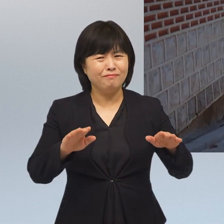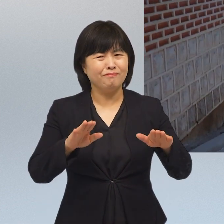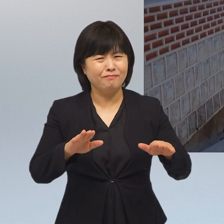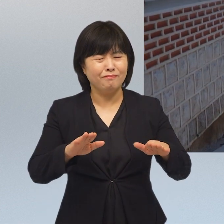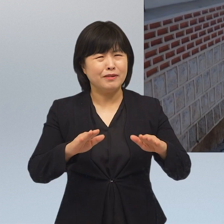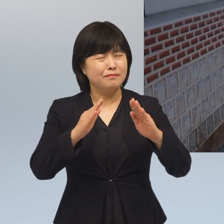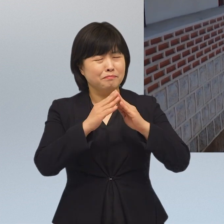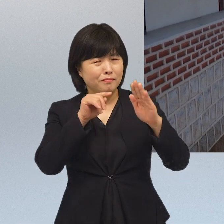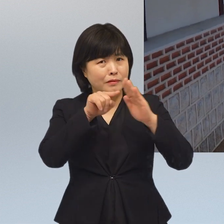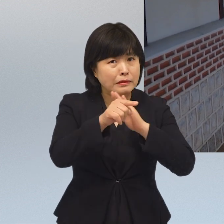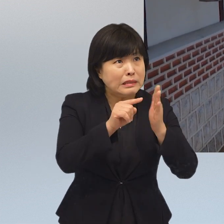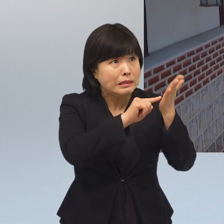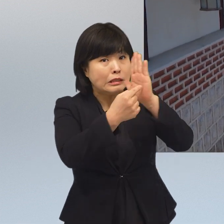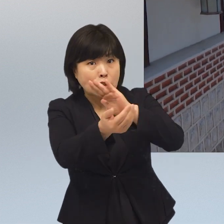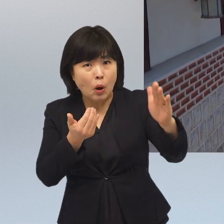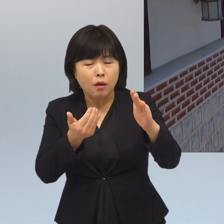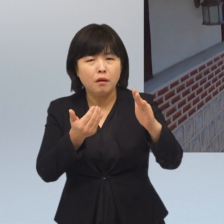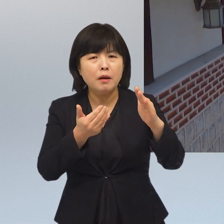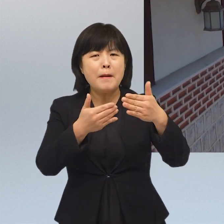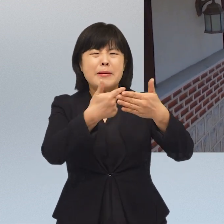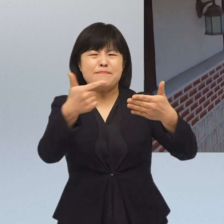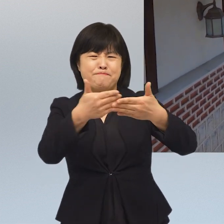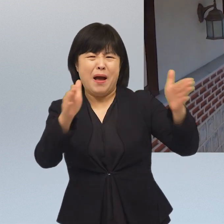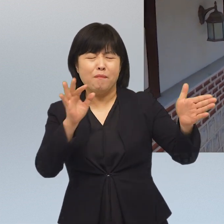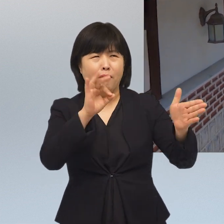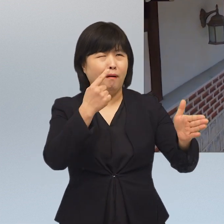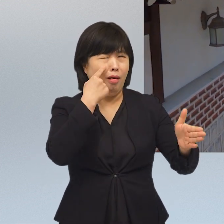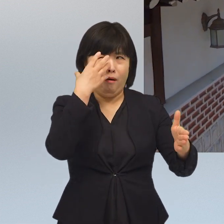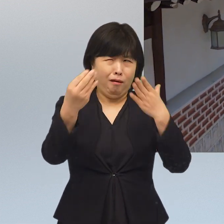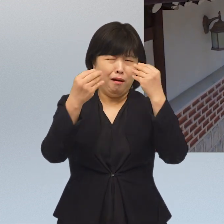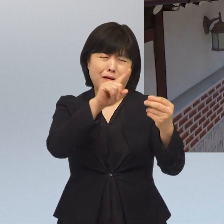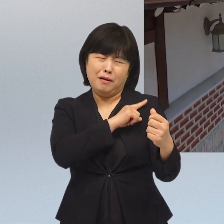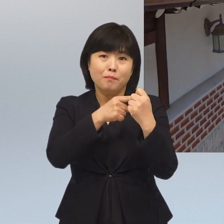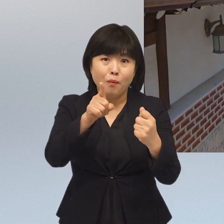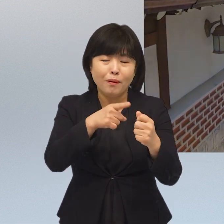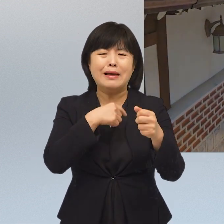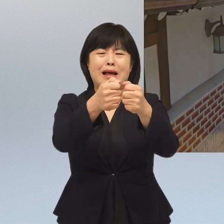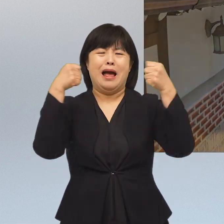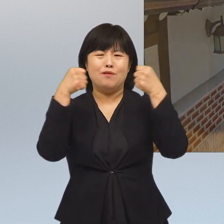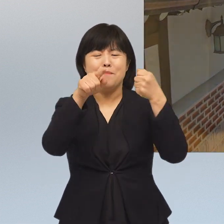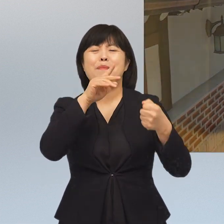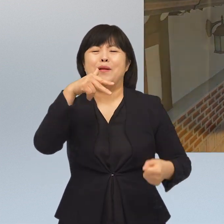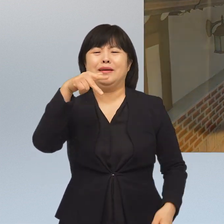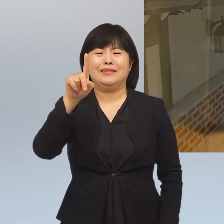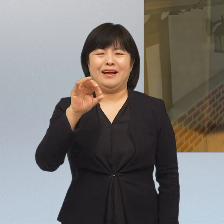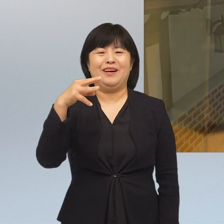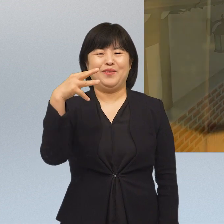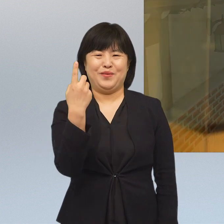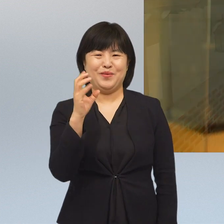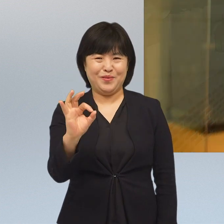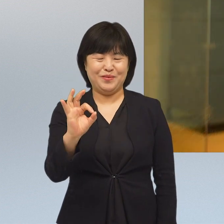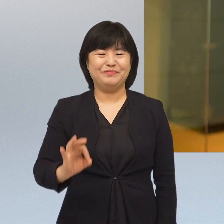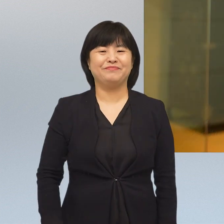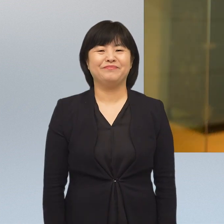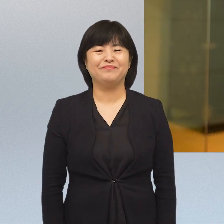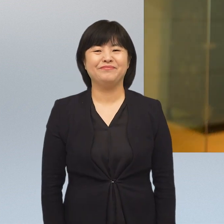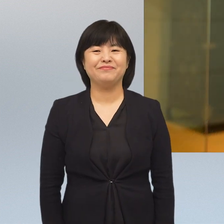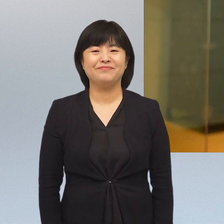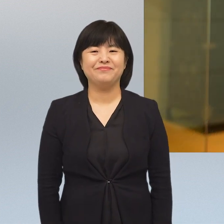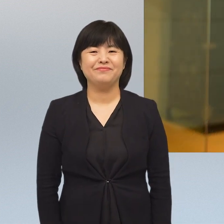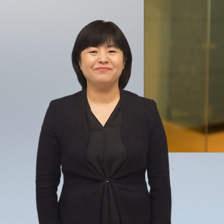현대 주거 양식이 나타나기 전까지 어느 집 안방에서나 흔히 볼 수 있었던 가구가 바로 장롱이다.